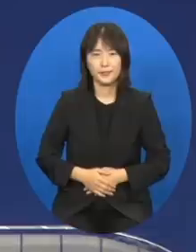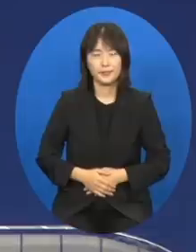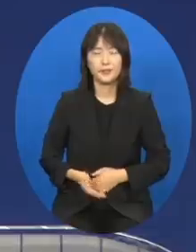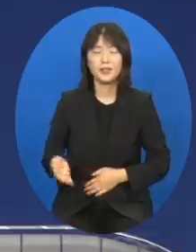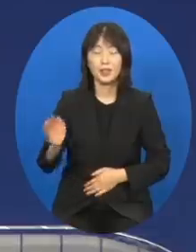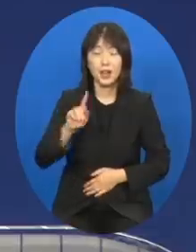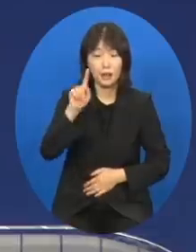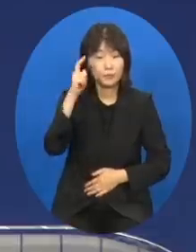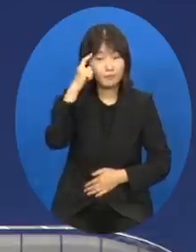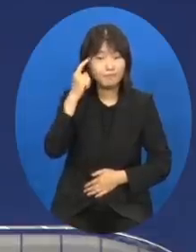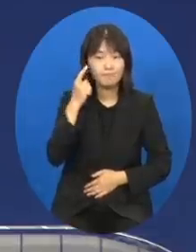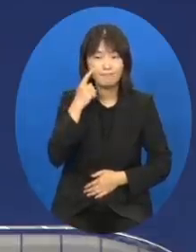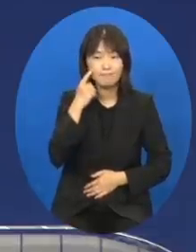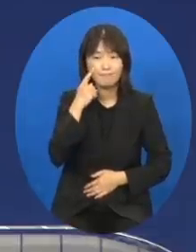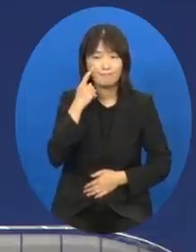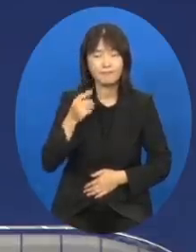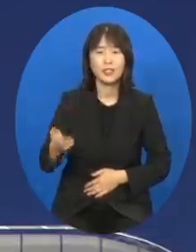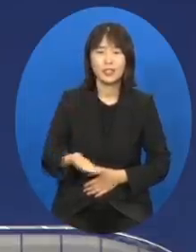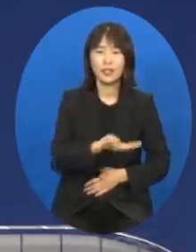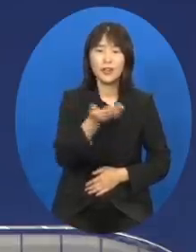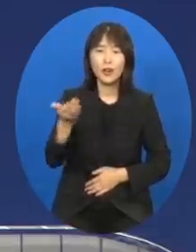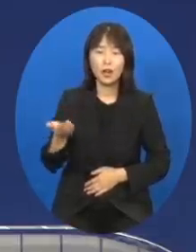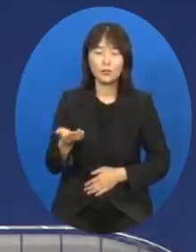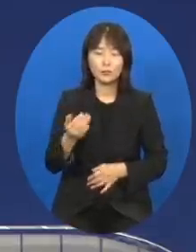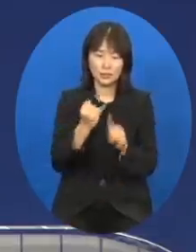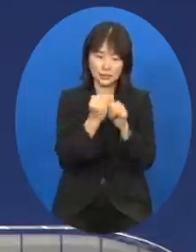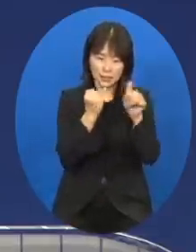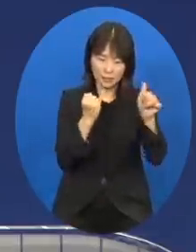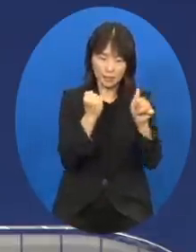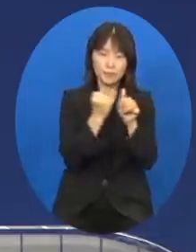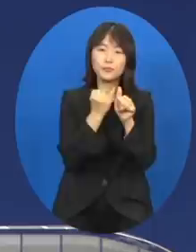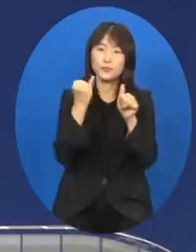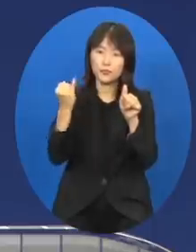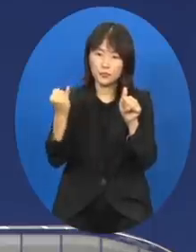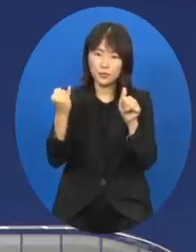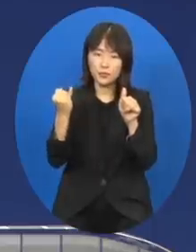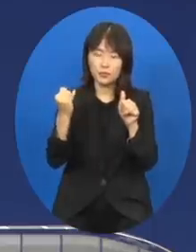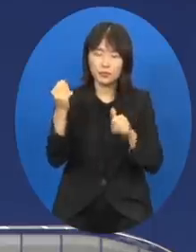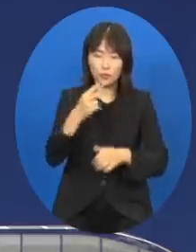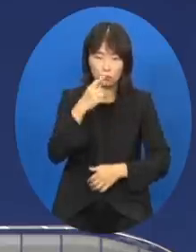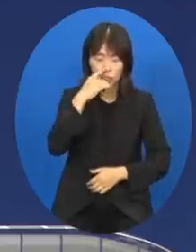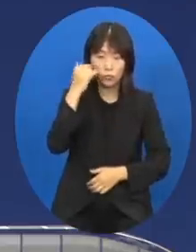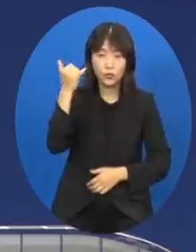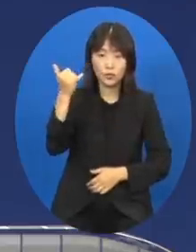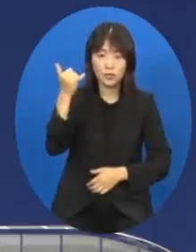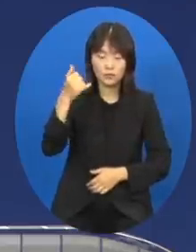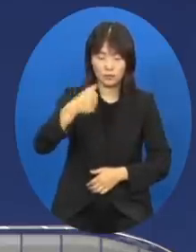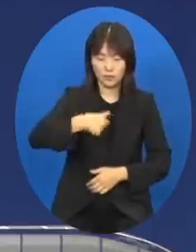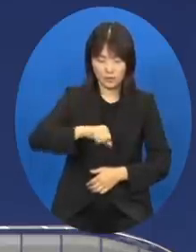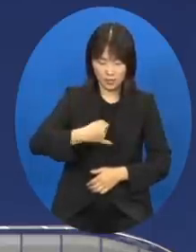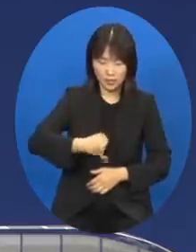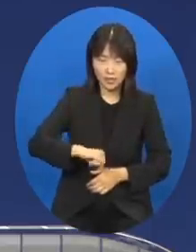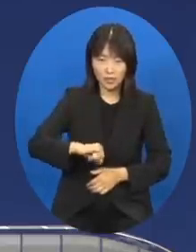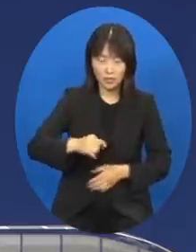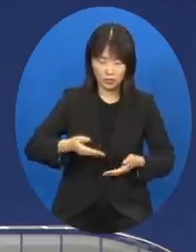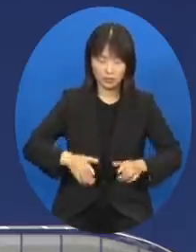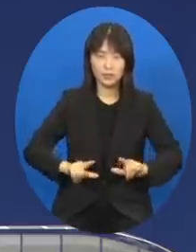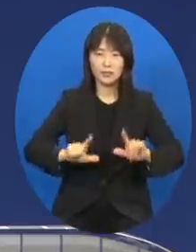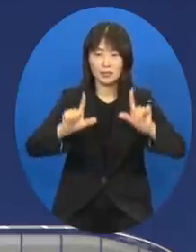근데 한번 생각해 보세요. 여러분의 남편이나 아내 또는 부모님, 여러분의 자녀들